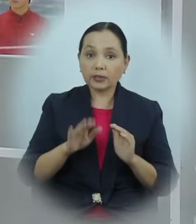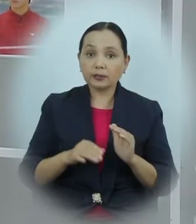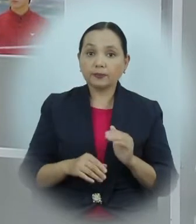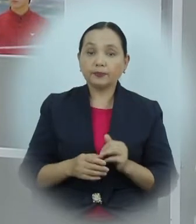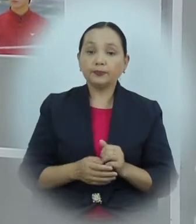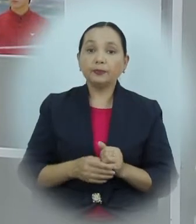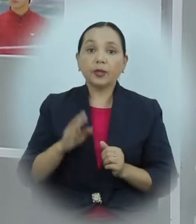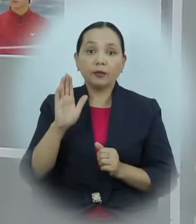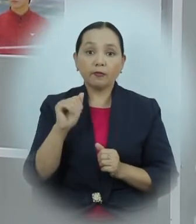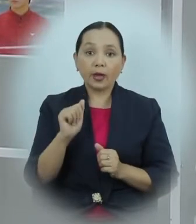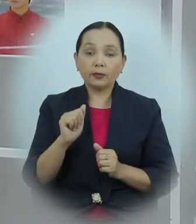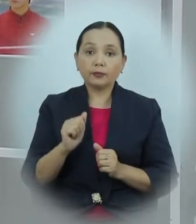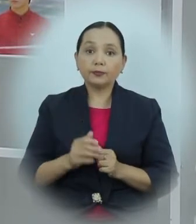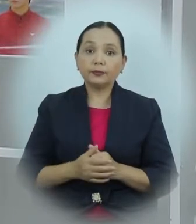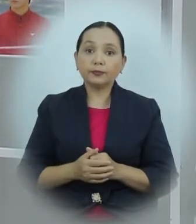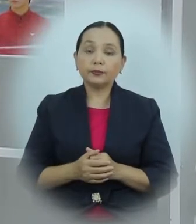Va